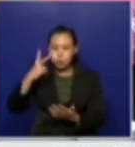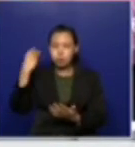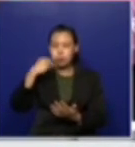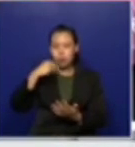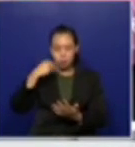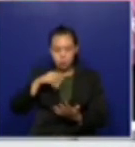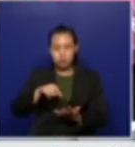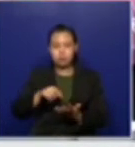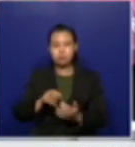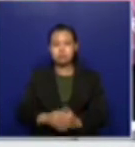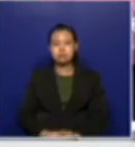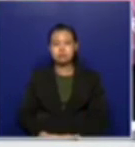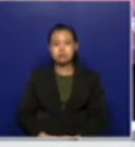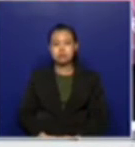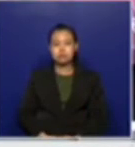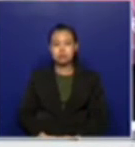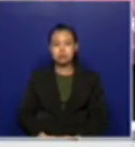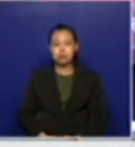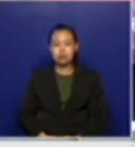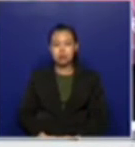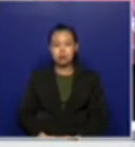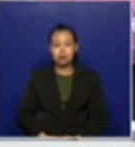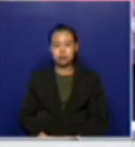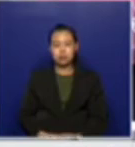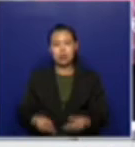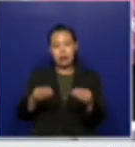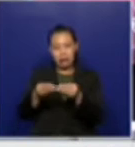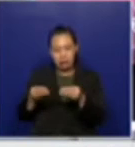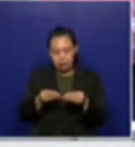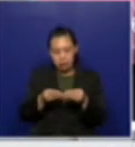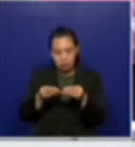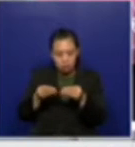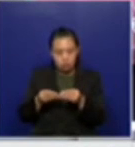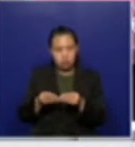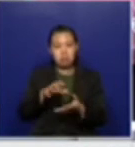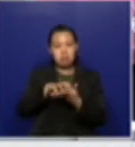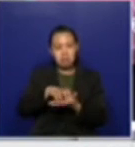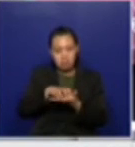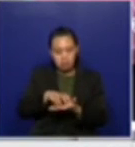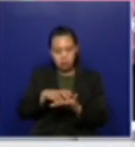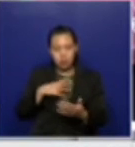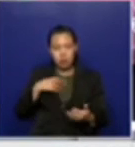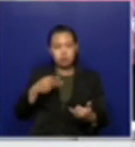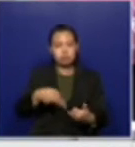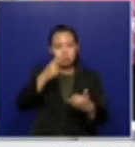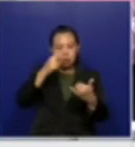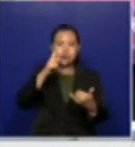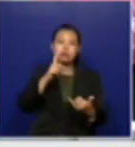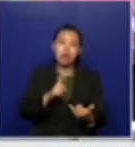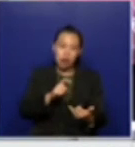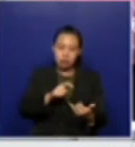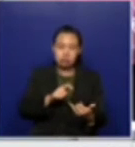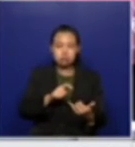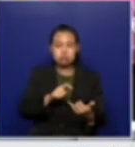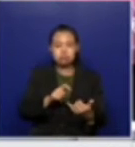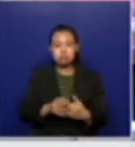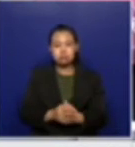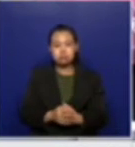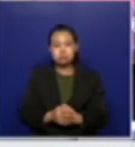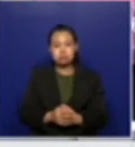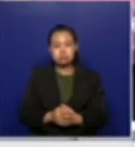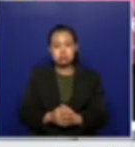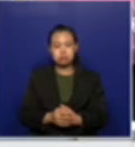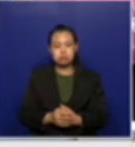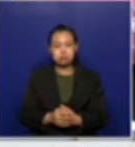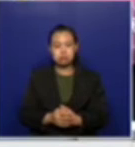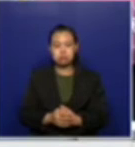ครับมีการยิงกันตายในบ่อนการพนัน4ศพกลางบ่อนกลางเมืองกรุงวันนี้ท่านนายกรั